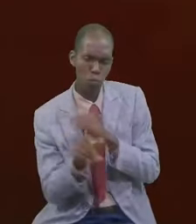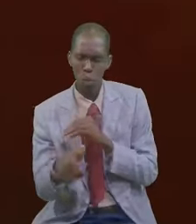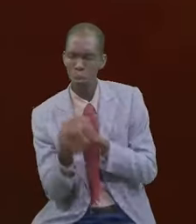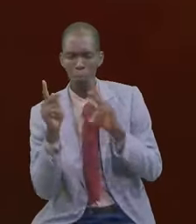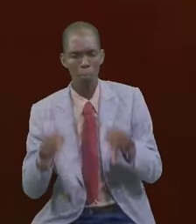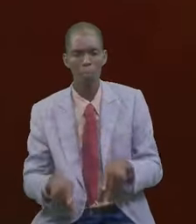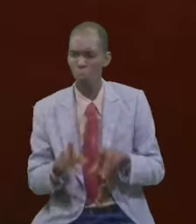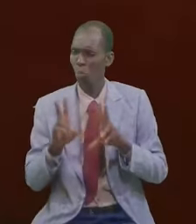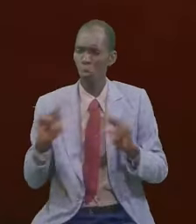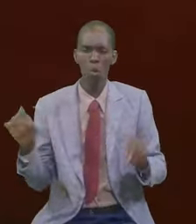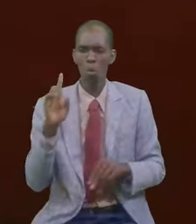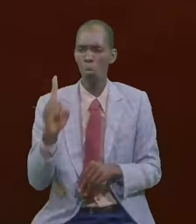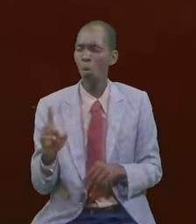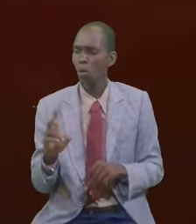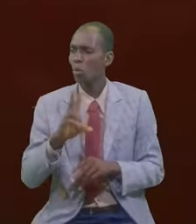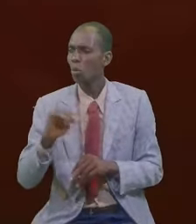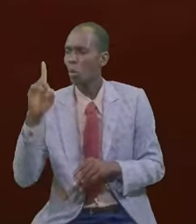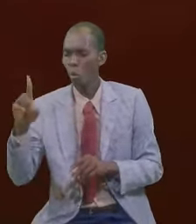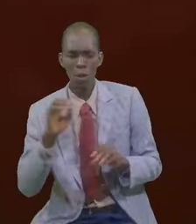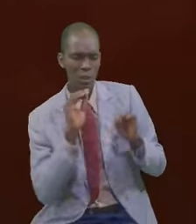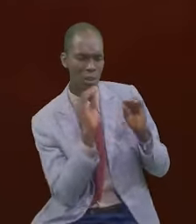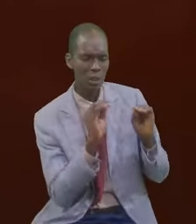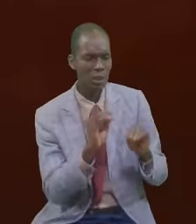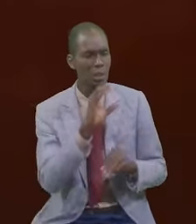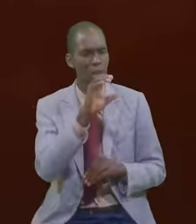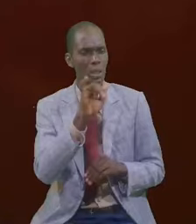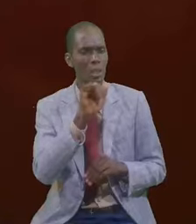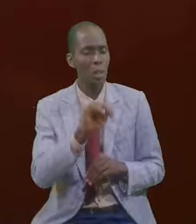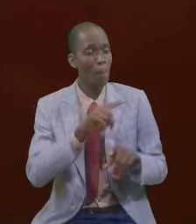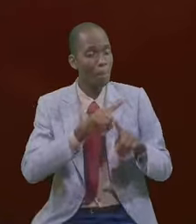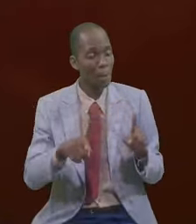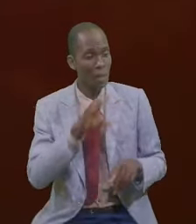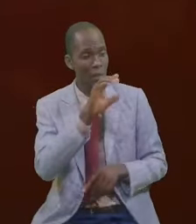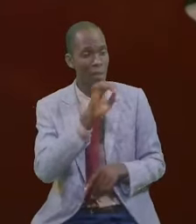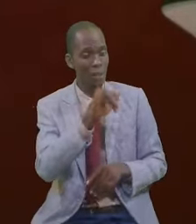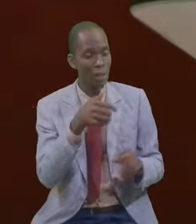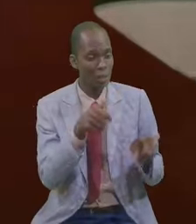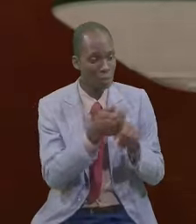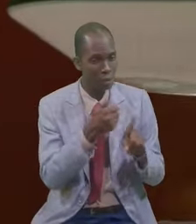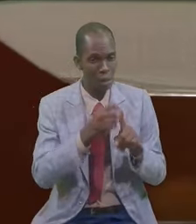personne qui élimine quelqu'un d'autre. Mais